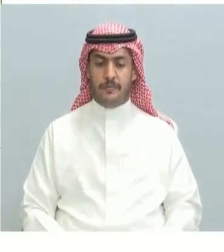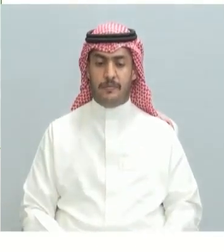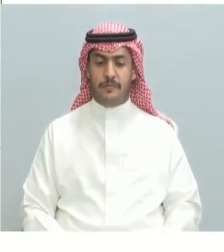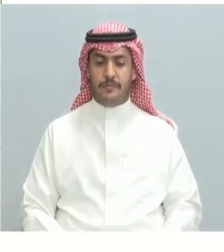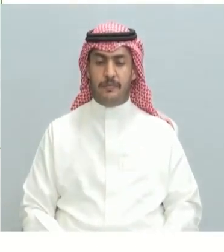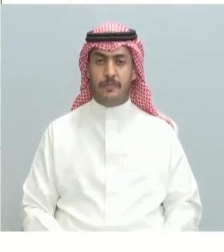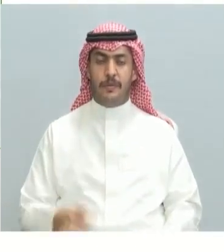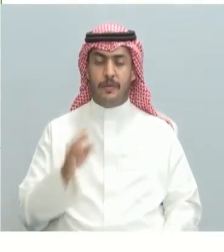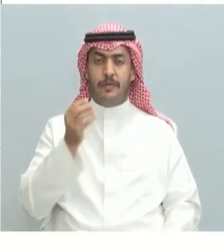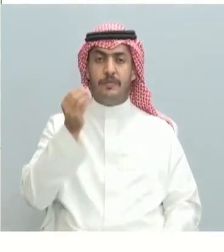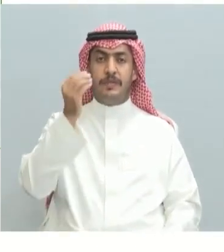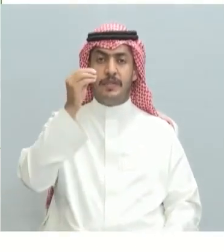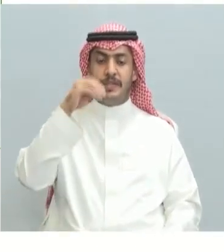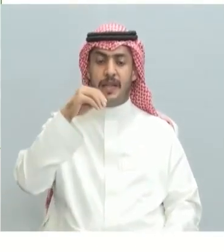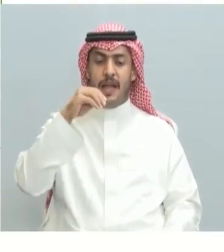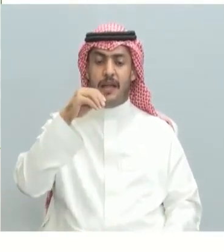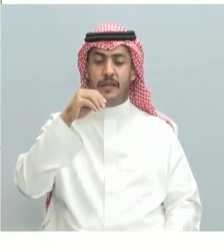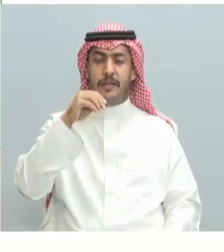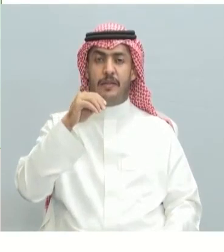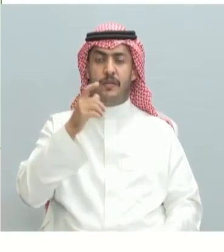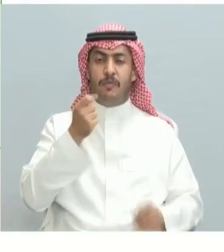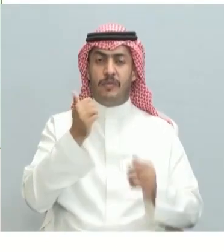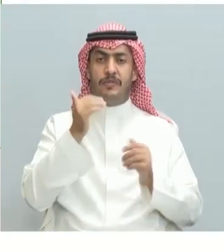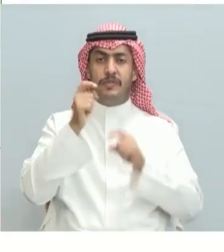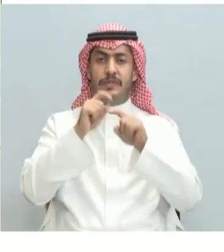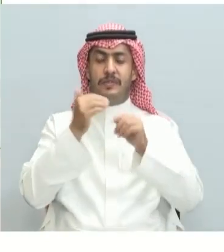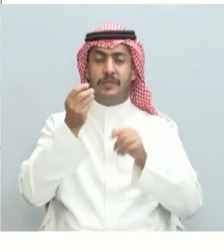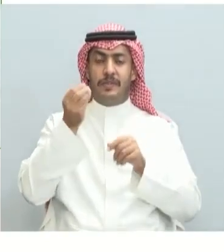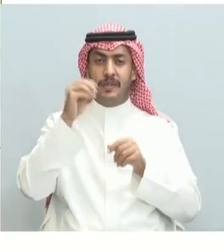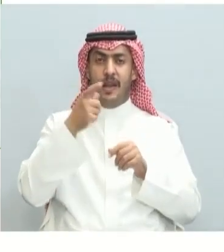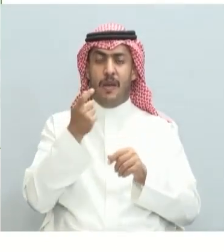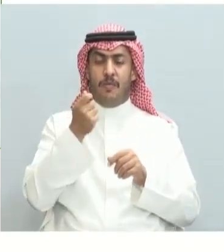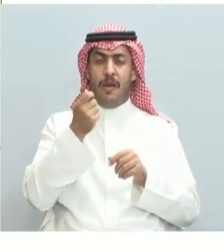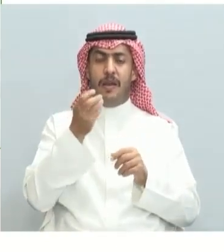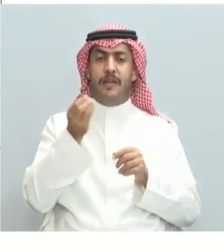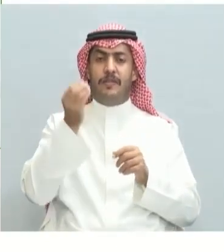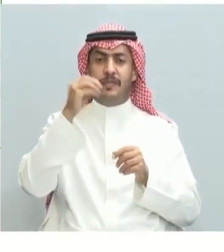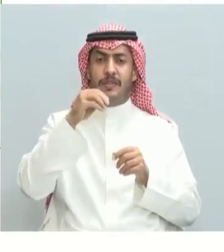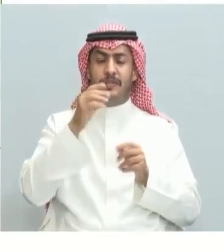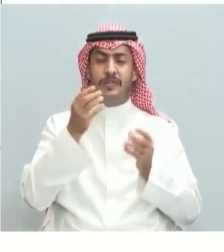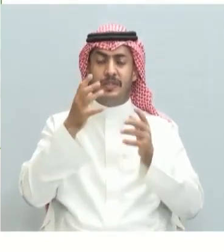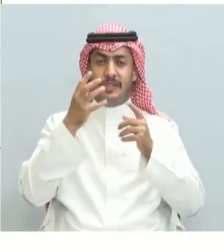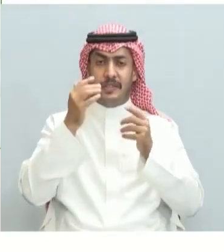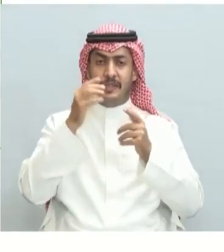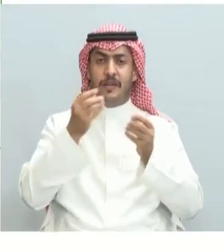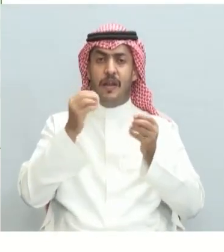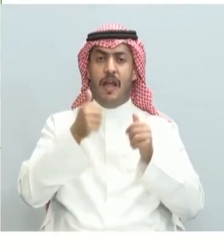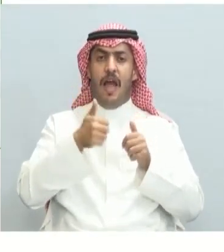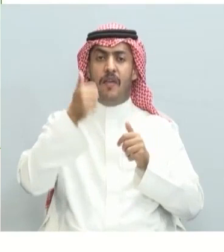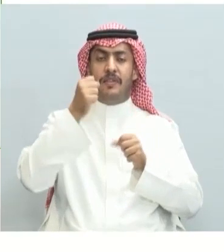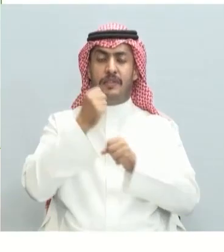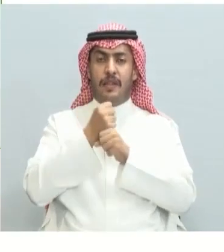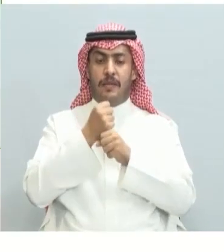ثم تثني عن عمليه الائتمان وبالتالي توجه الاموال الائتمانيه الشحيحه الى افضل